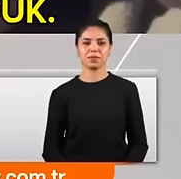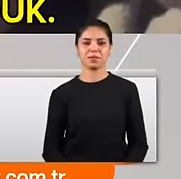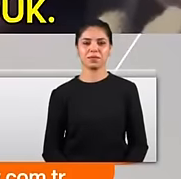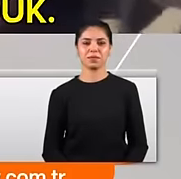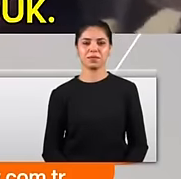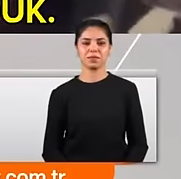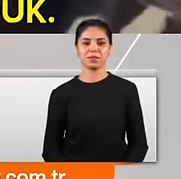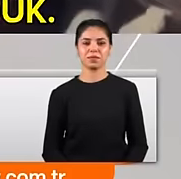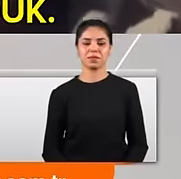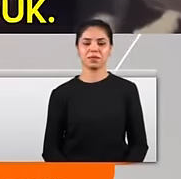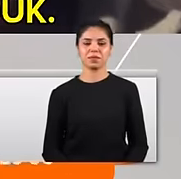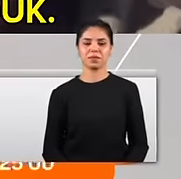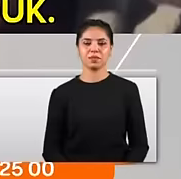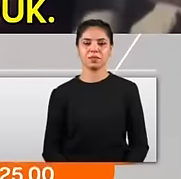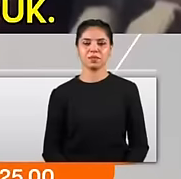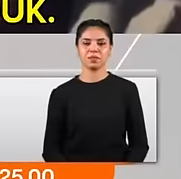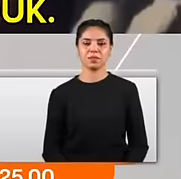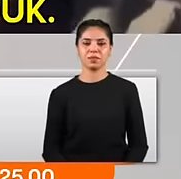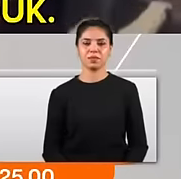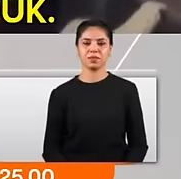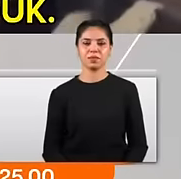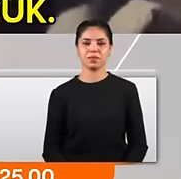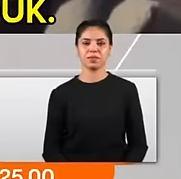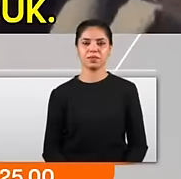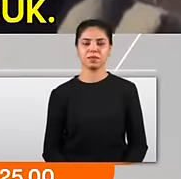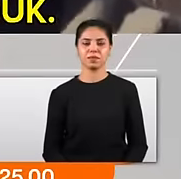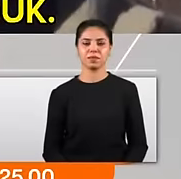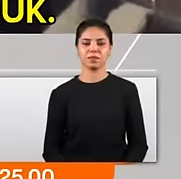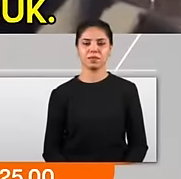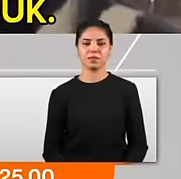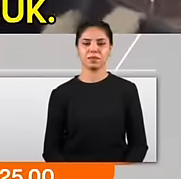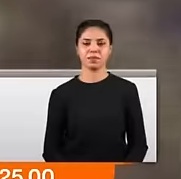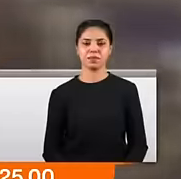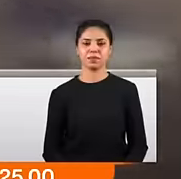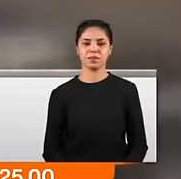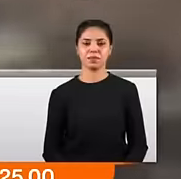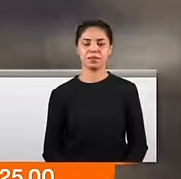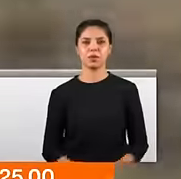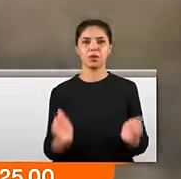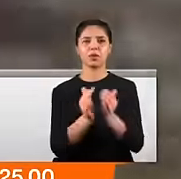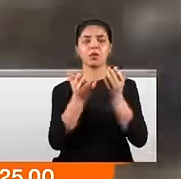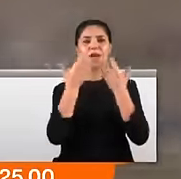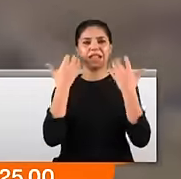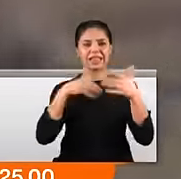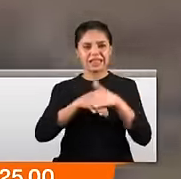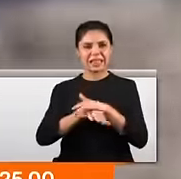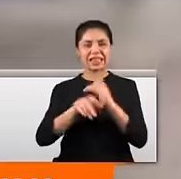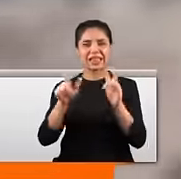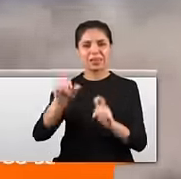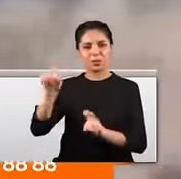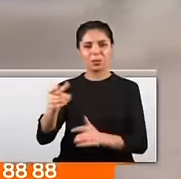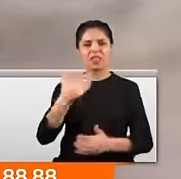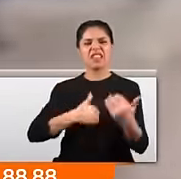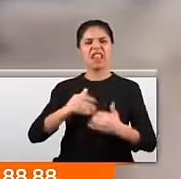yaklaşık 3-4 saatlik bir çalışmadan sonra o yavru aslanı bitkin halde gördük. Yavru aslan saklandığı yerde bulundu.